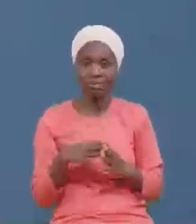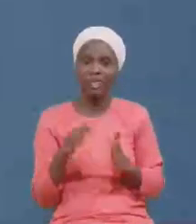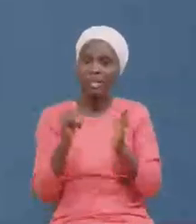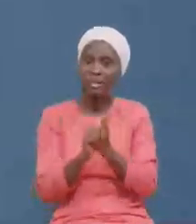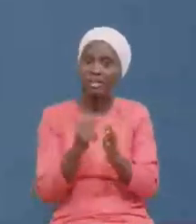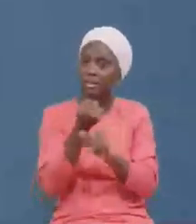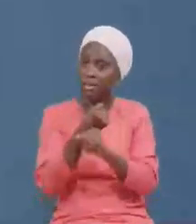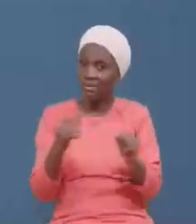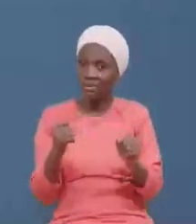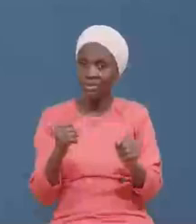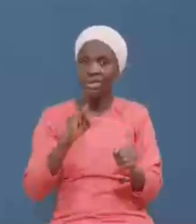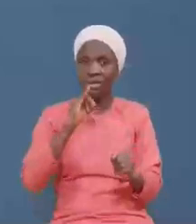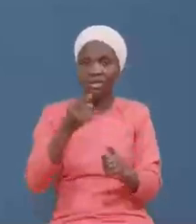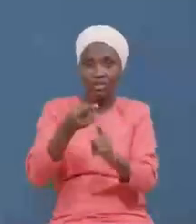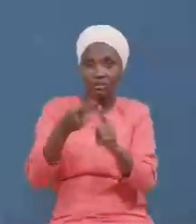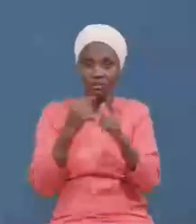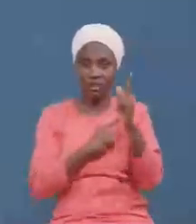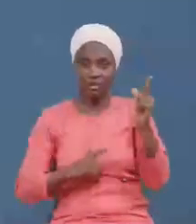que le salut est du Seigneur.